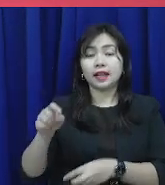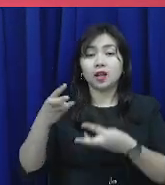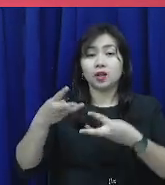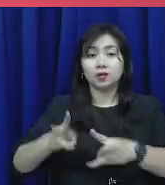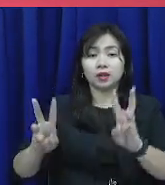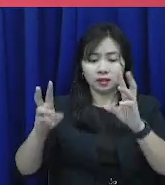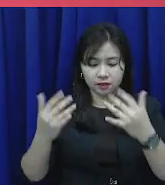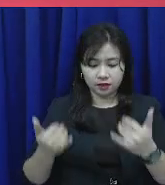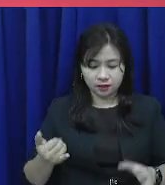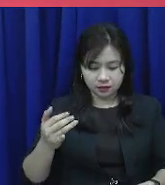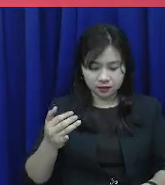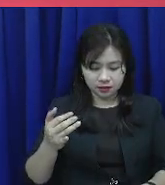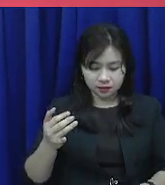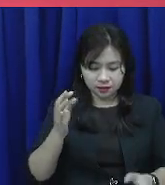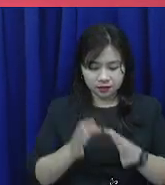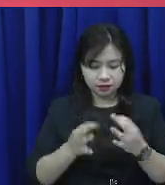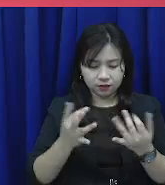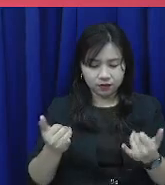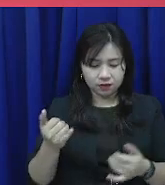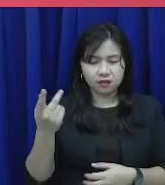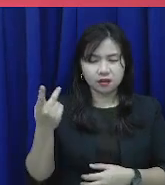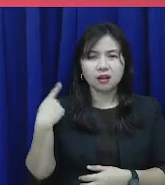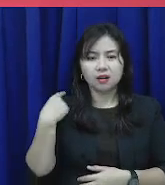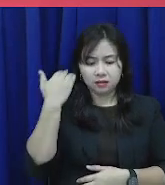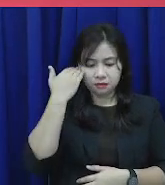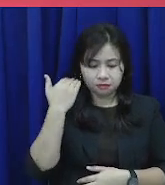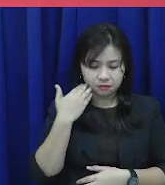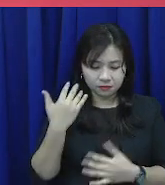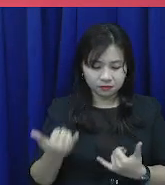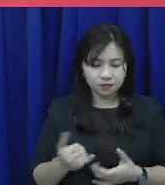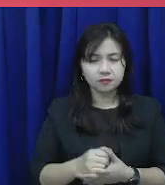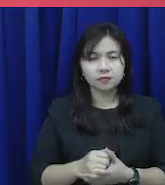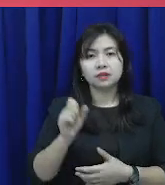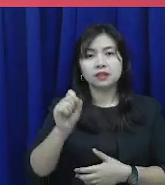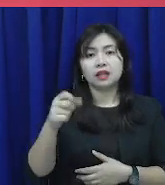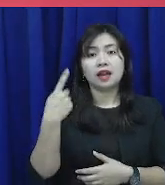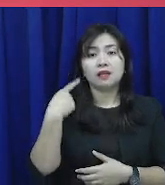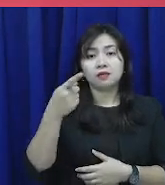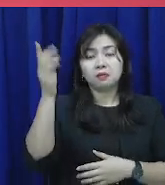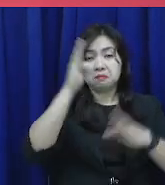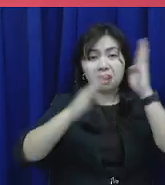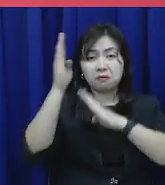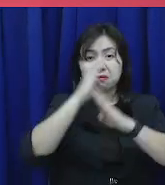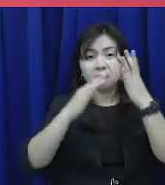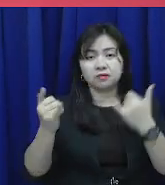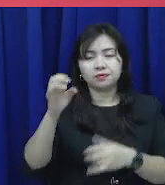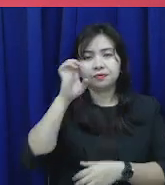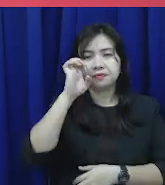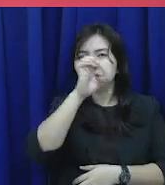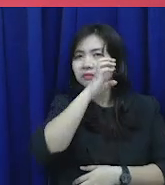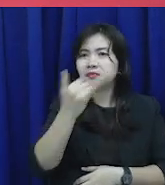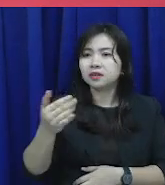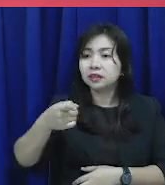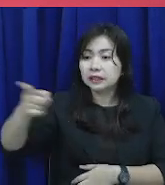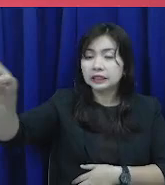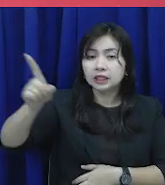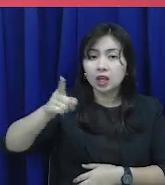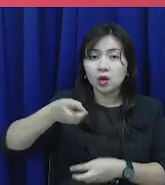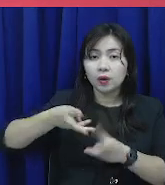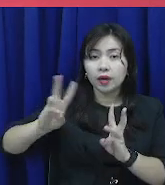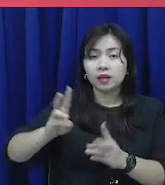nakulangan ka ng sign ng Skyway ng speed limit May problema na yung mata mo kapatid